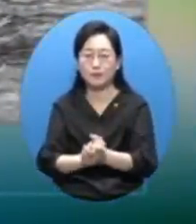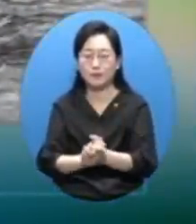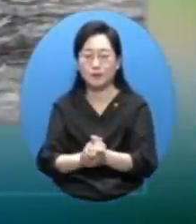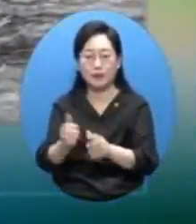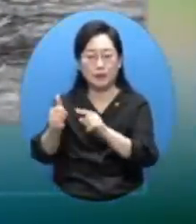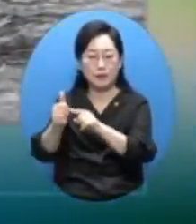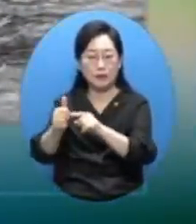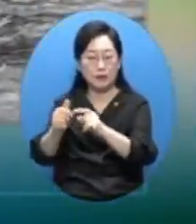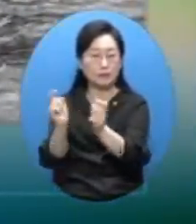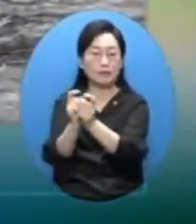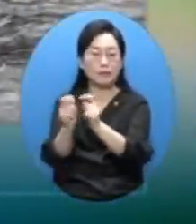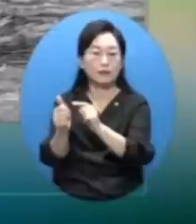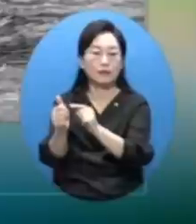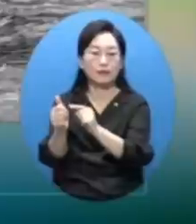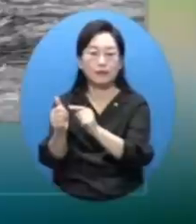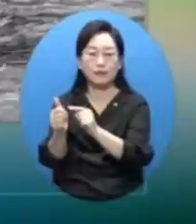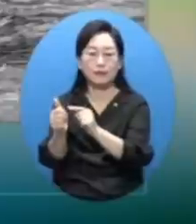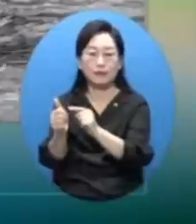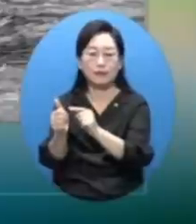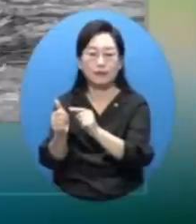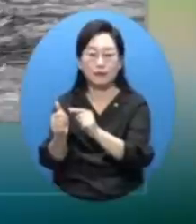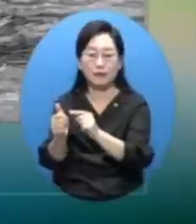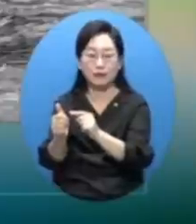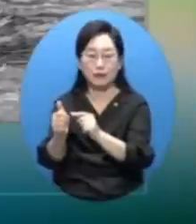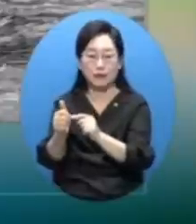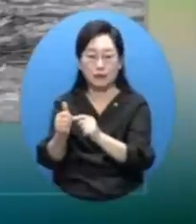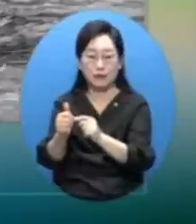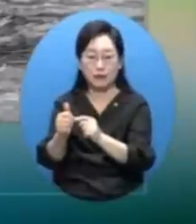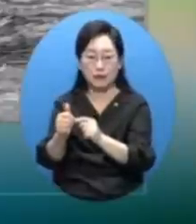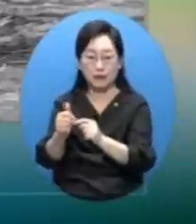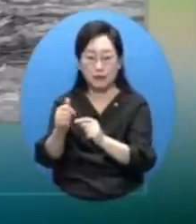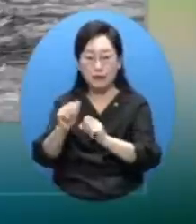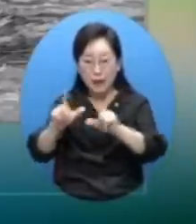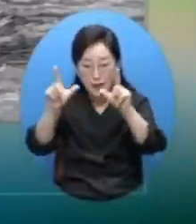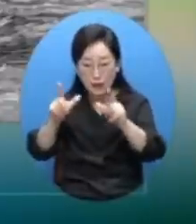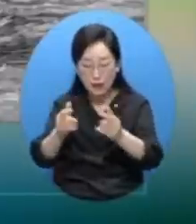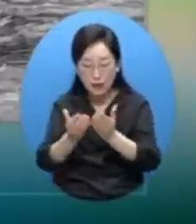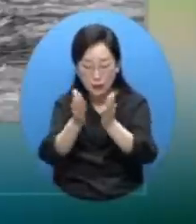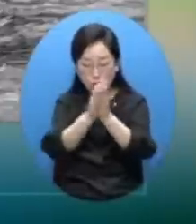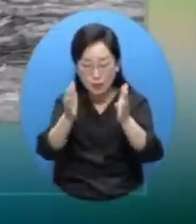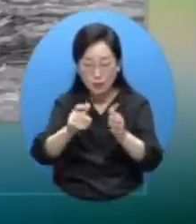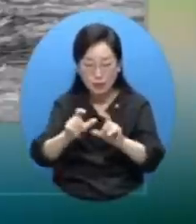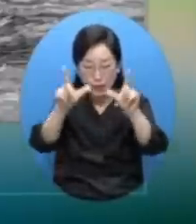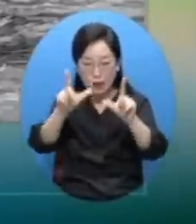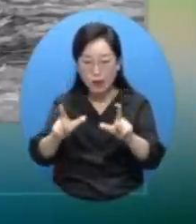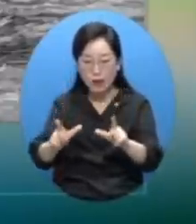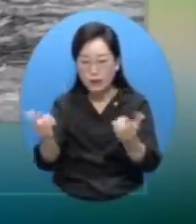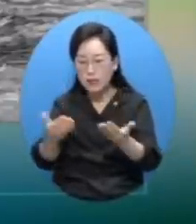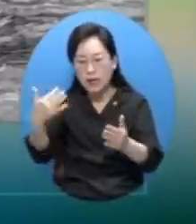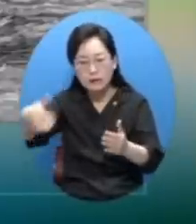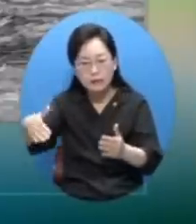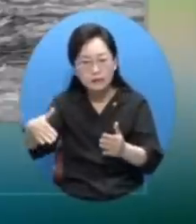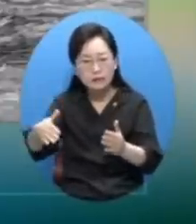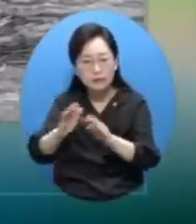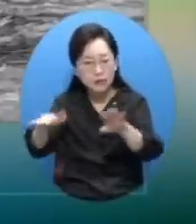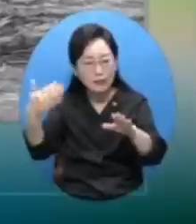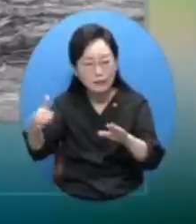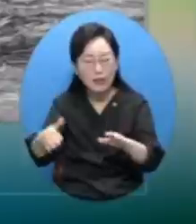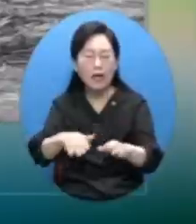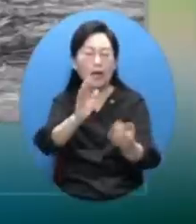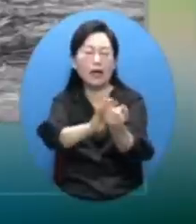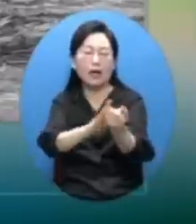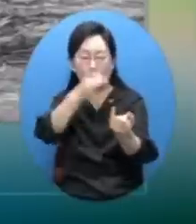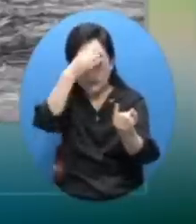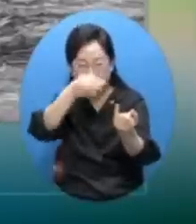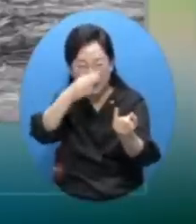본인이 마침 가기로 한 날 여러가지 처리해야 될 일이 생겨서 여보 애들과 먼저 떠나면 내가